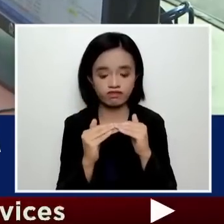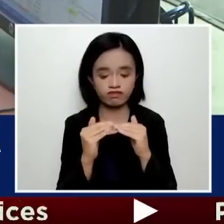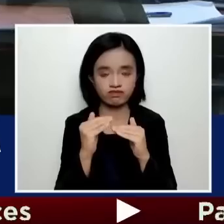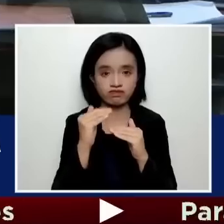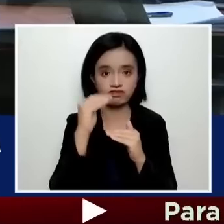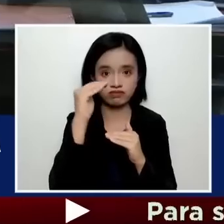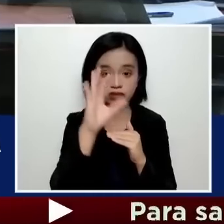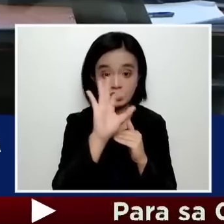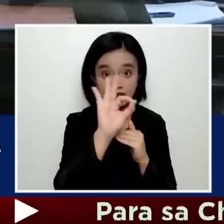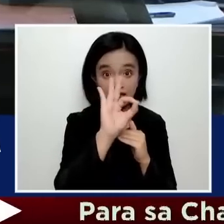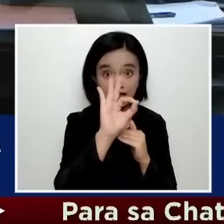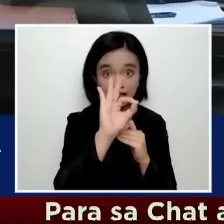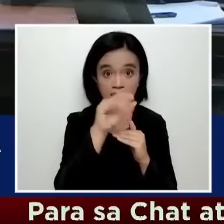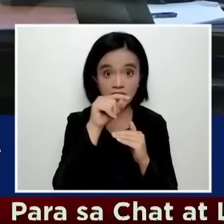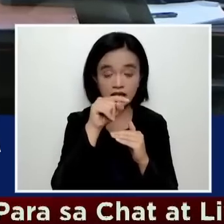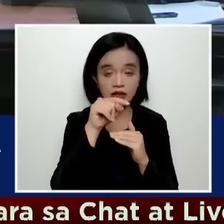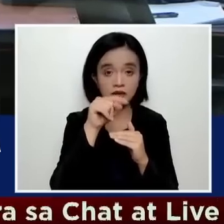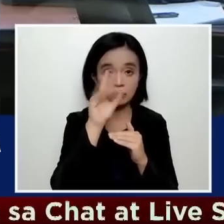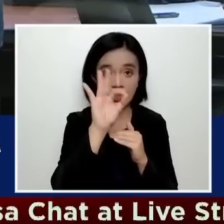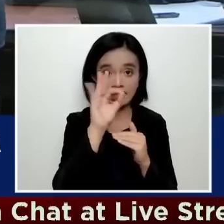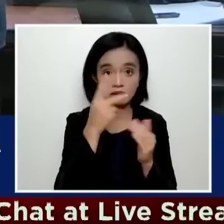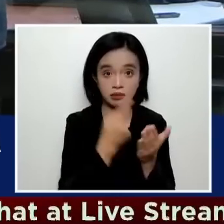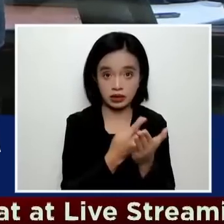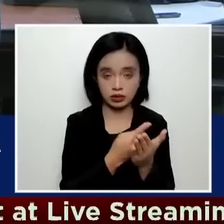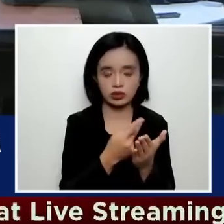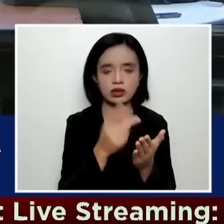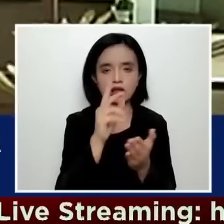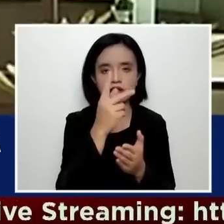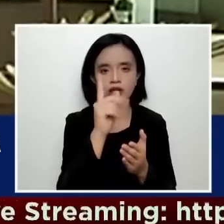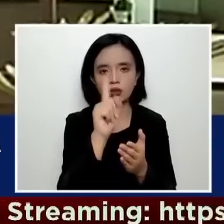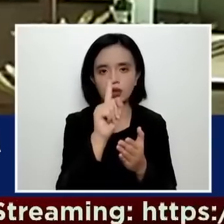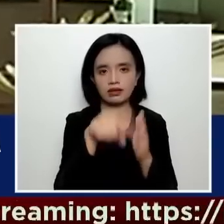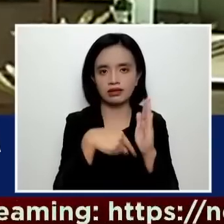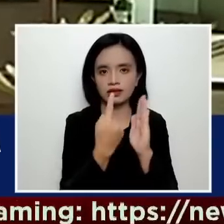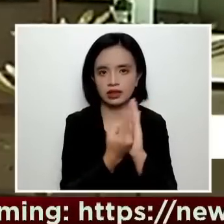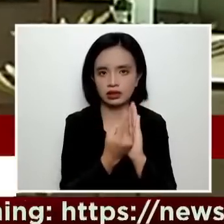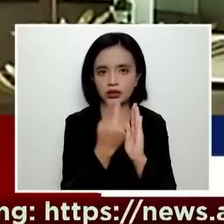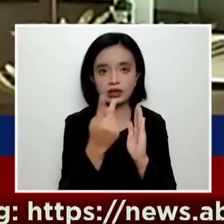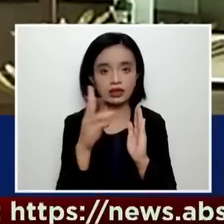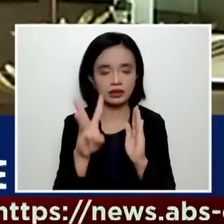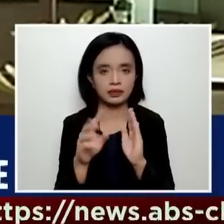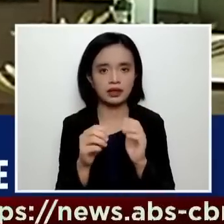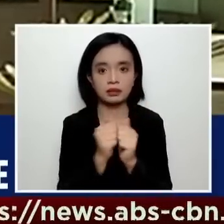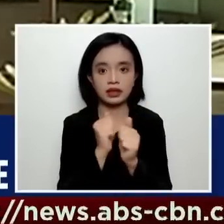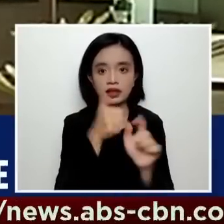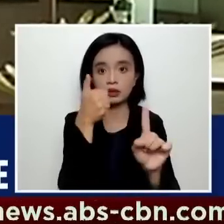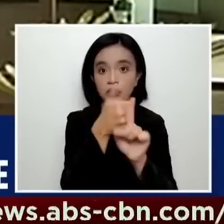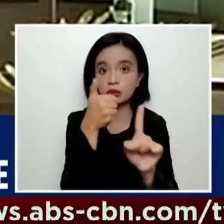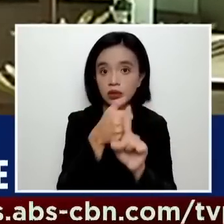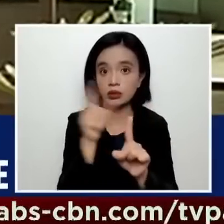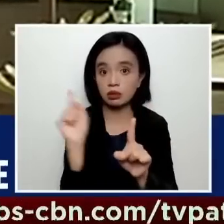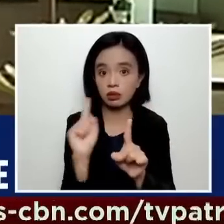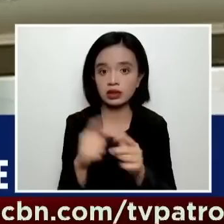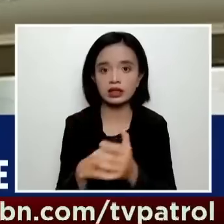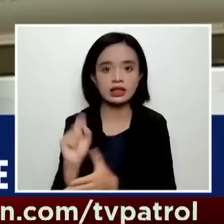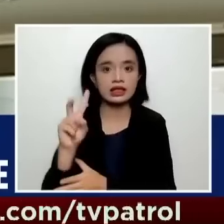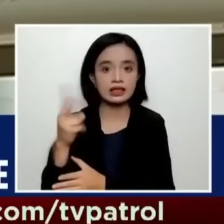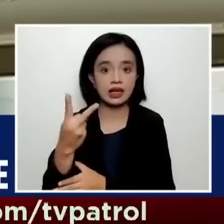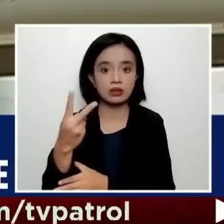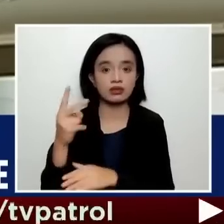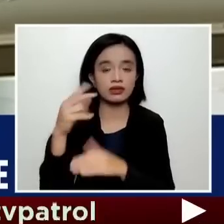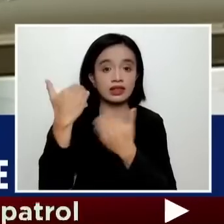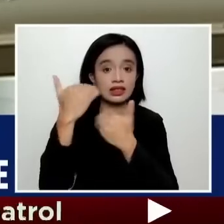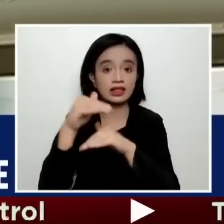9 pesos kada kilowatt hour ang presyo sa loob ng 3 araw, otomatikong papasok ang secondary price cap